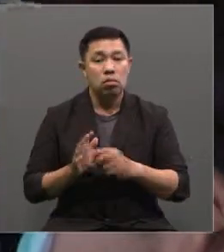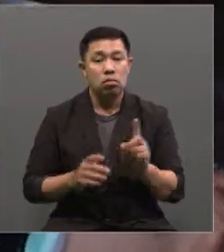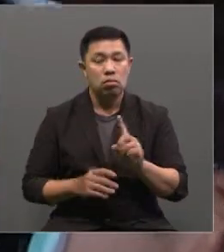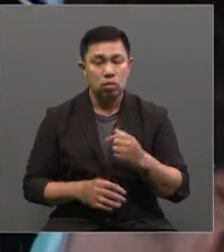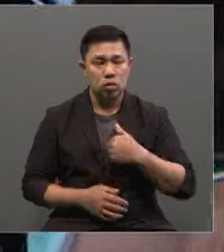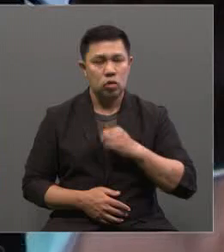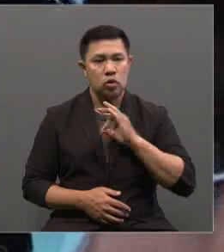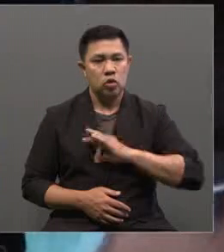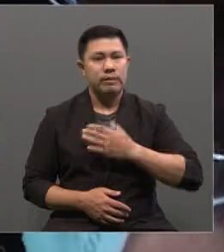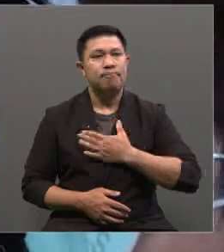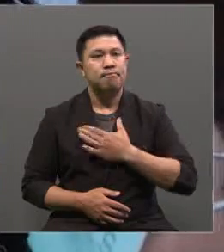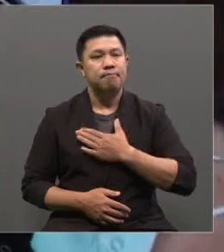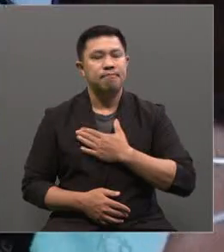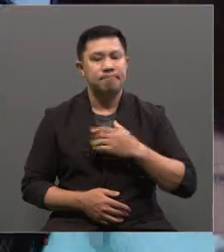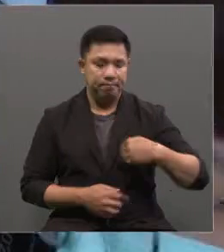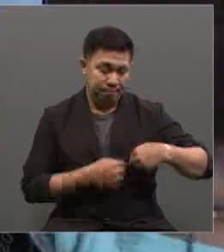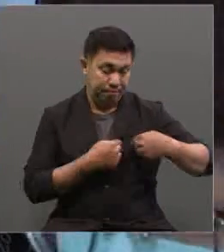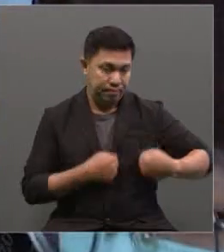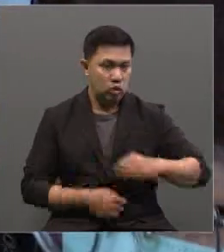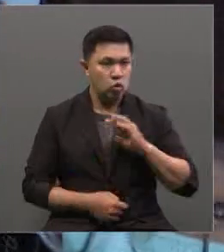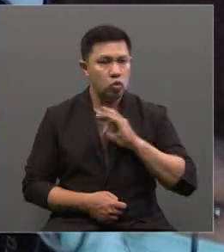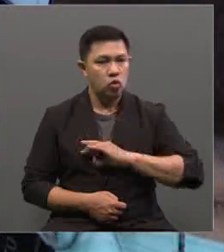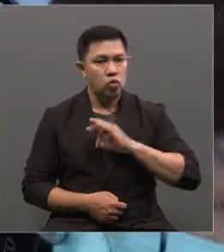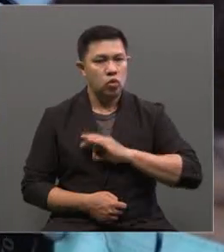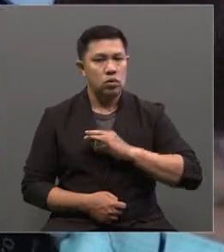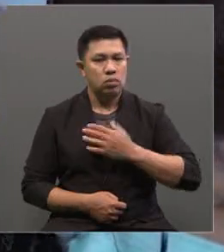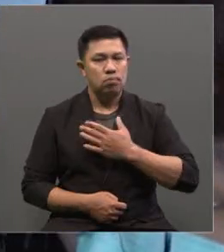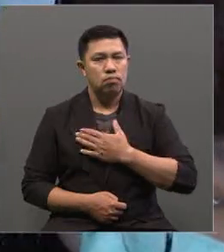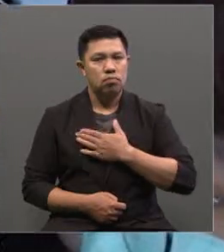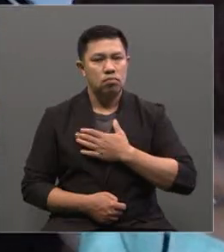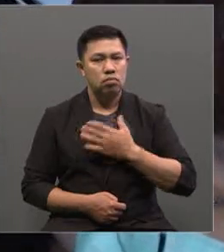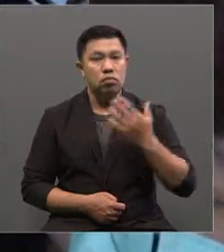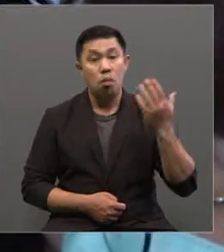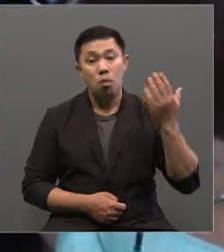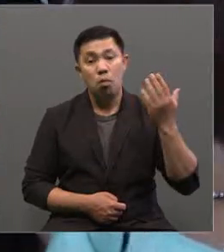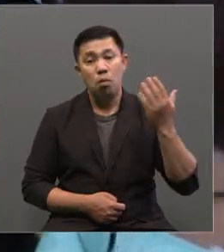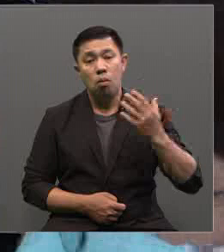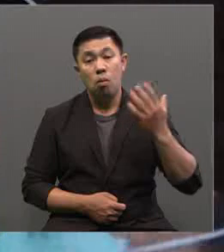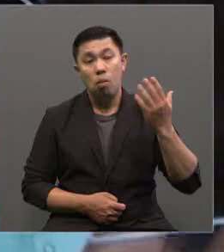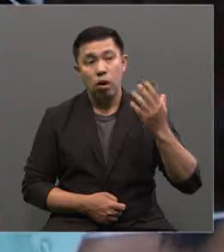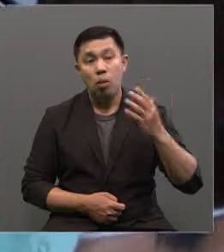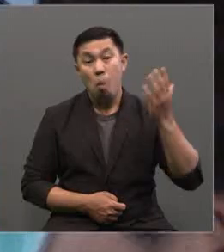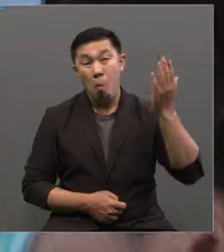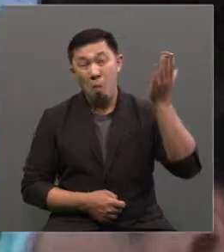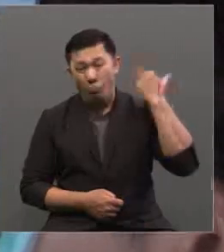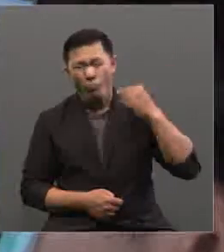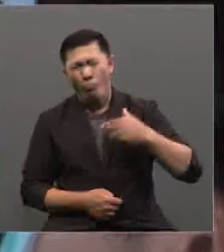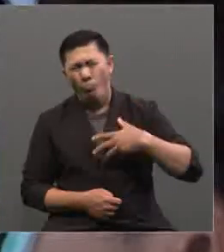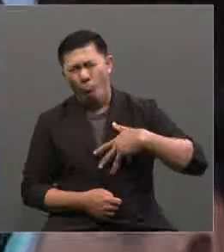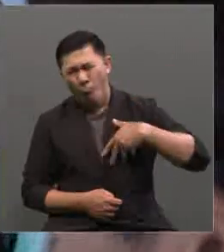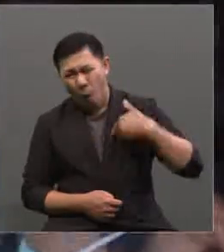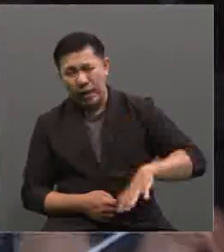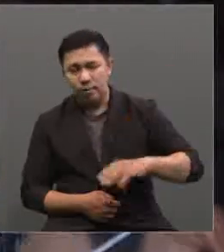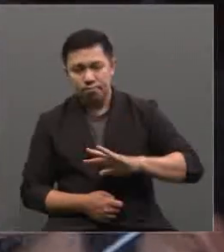ทางจิตใจดิวมากกว่าที่วันนี้มันอาจจะอยู่ในโหมดที่ว่าจิตใจมันค่อนข้างแข็งแรงพอแล้ว